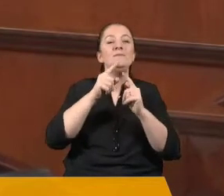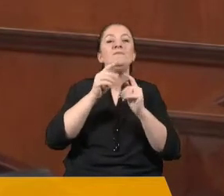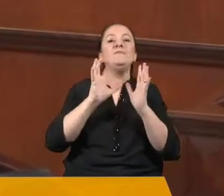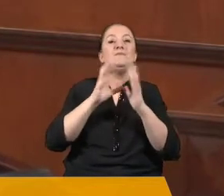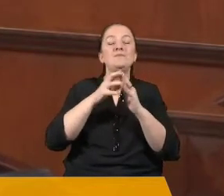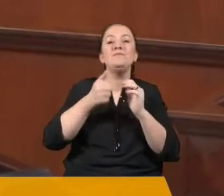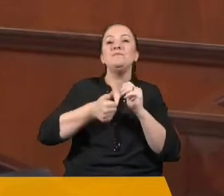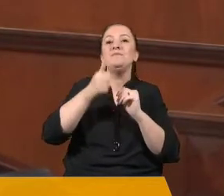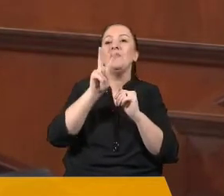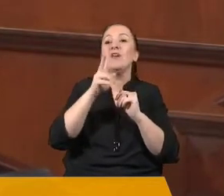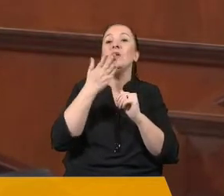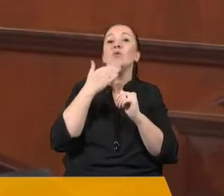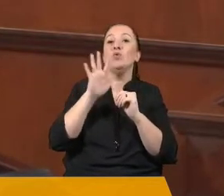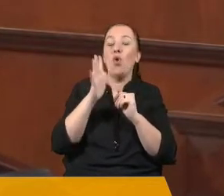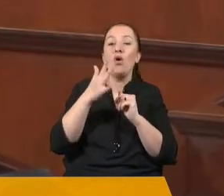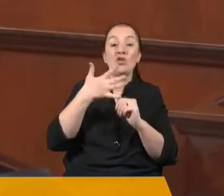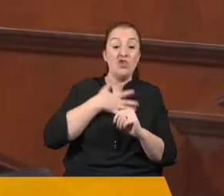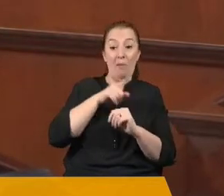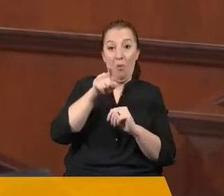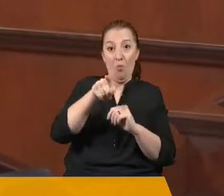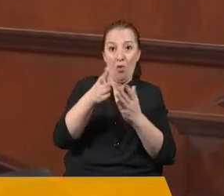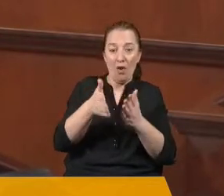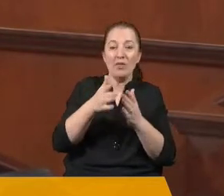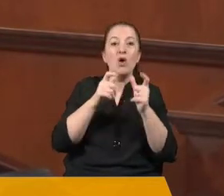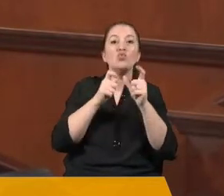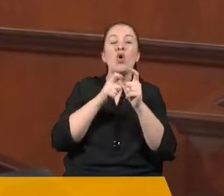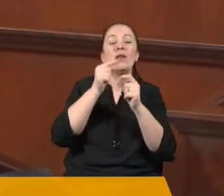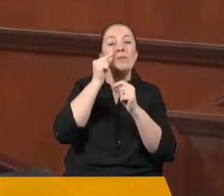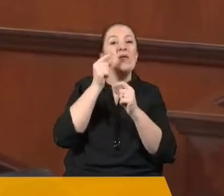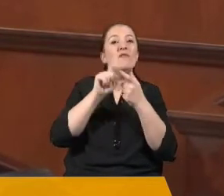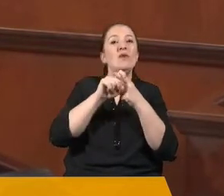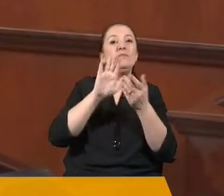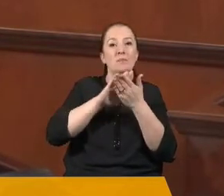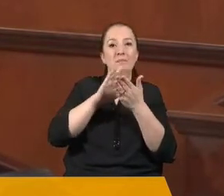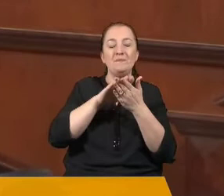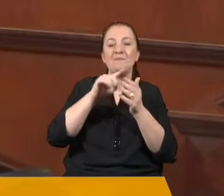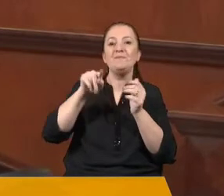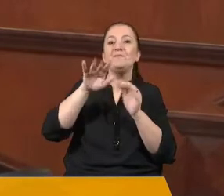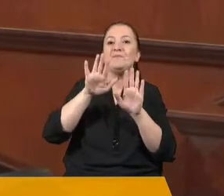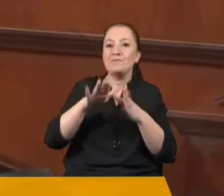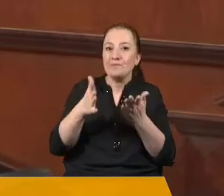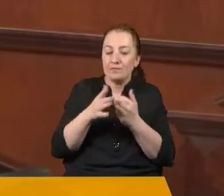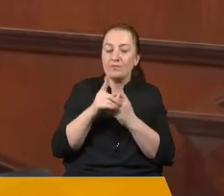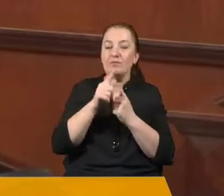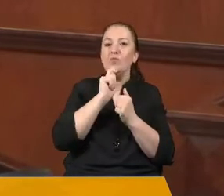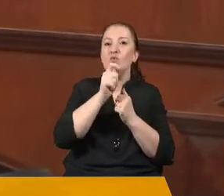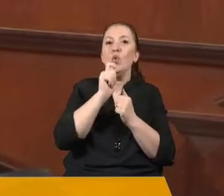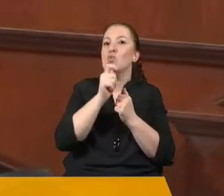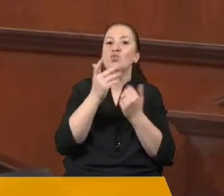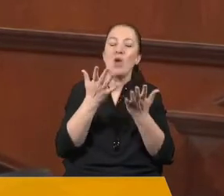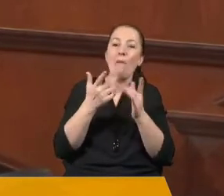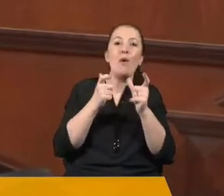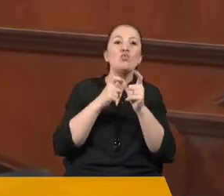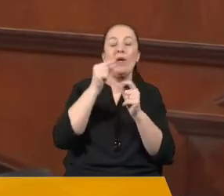yok. Suat Bey ve arkadaşlarımız sizler buradasınız. Sözcünüz herhalde Suat Bey.